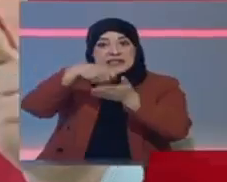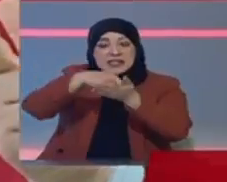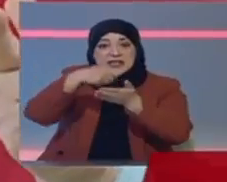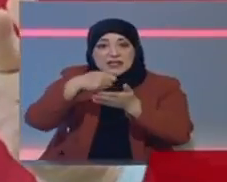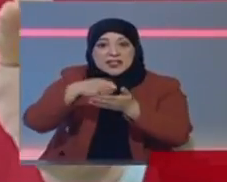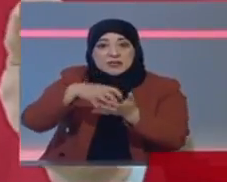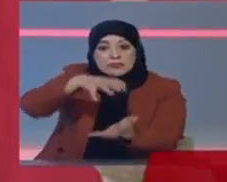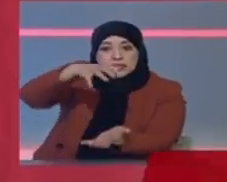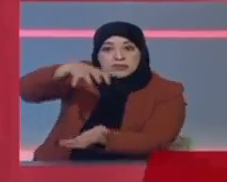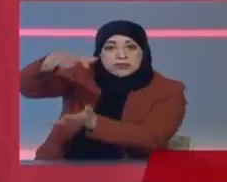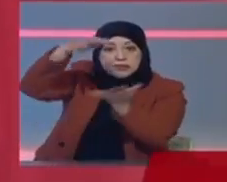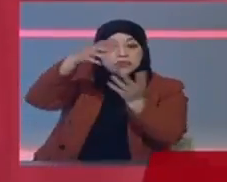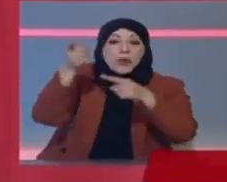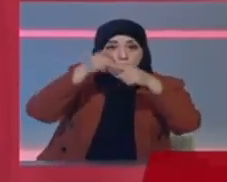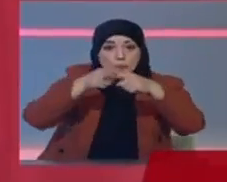الناس